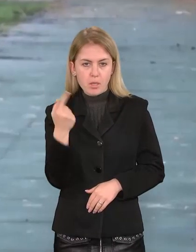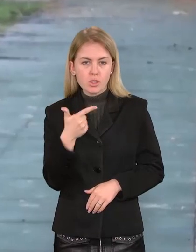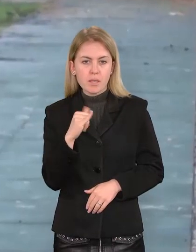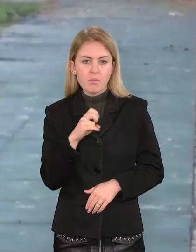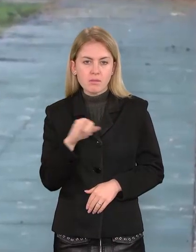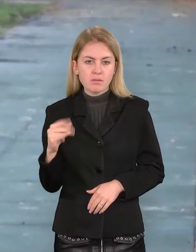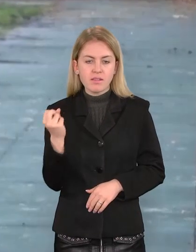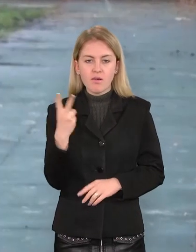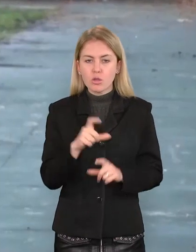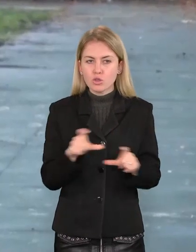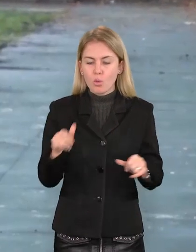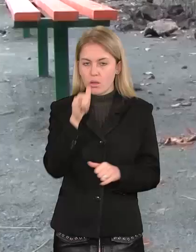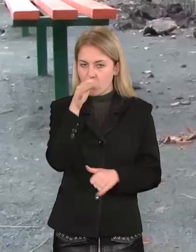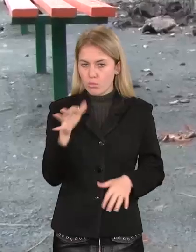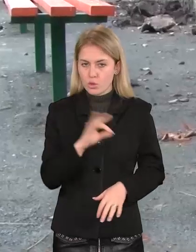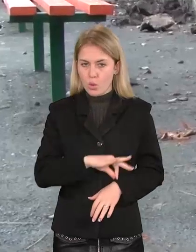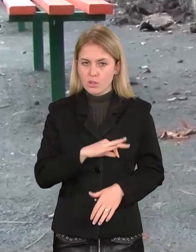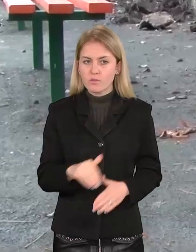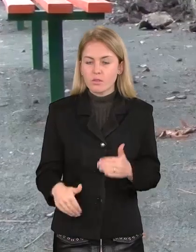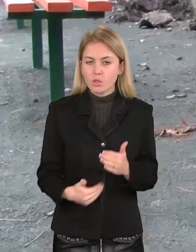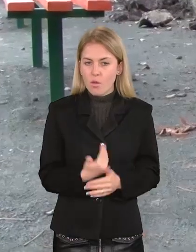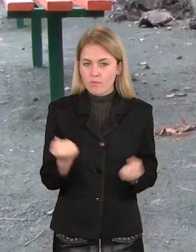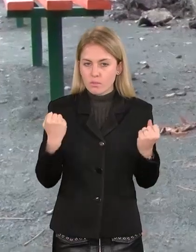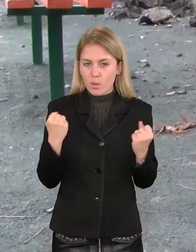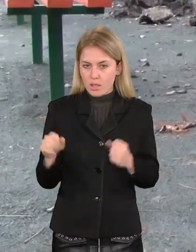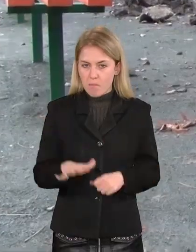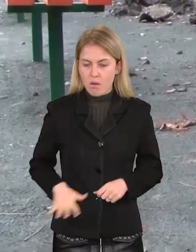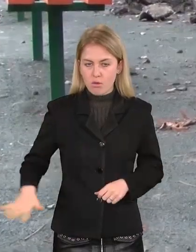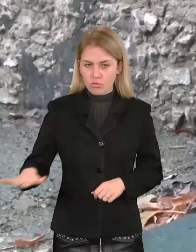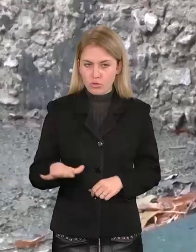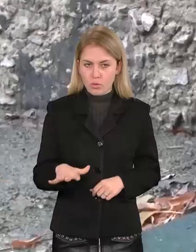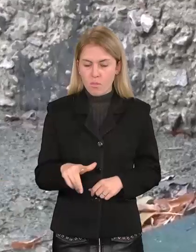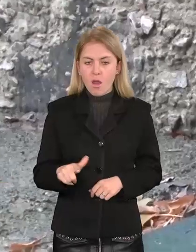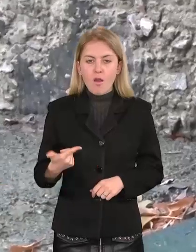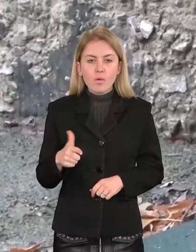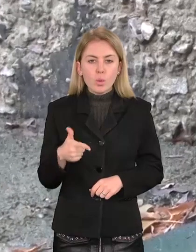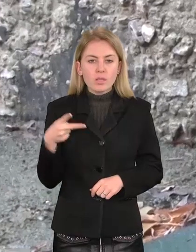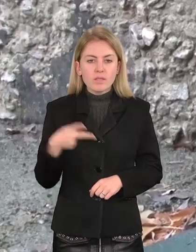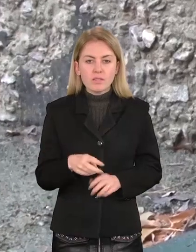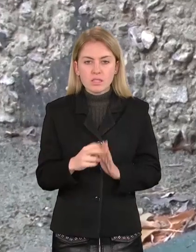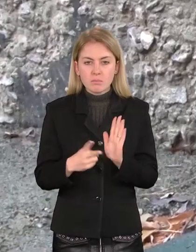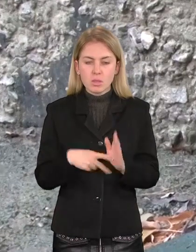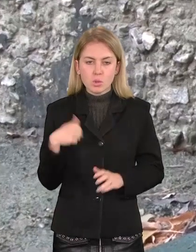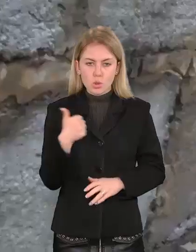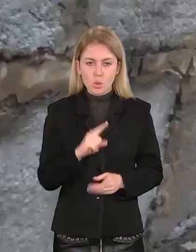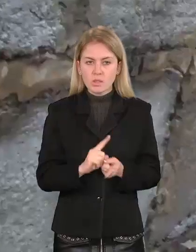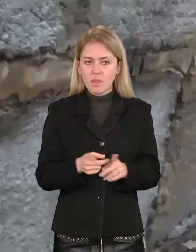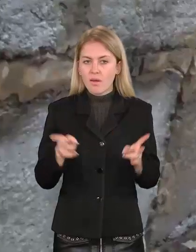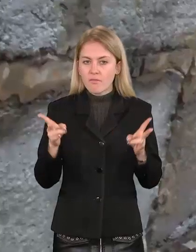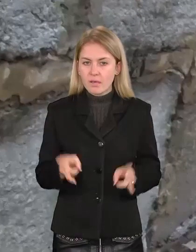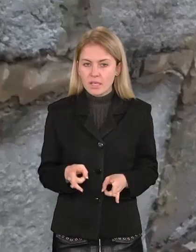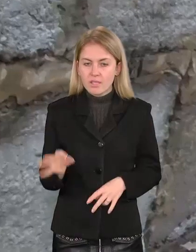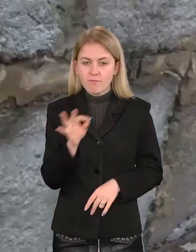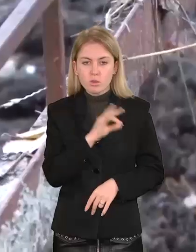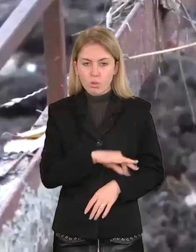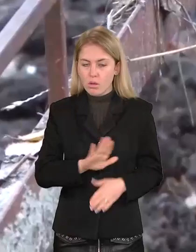12-ї школи не можуть користуватися новеньким спортивним майданчиком. У грудні 2017 року він став аварійним. В